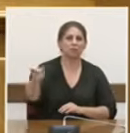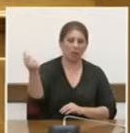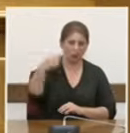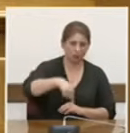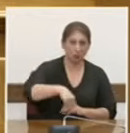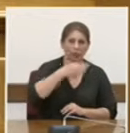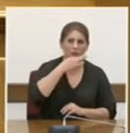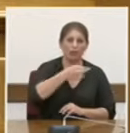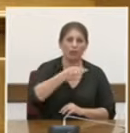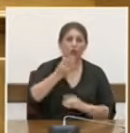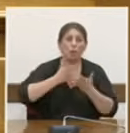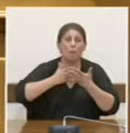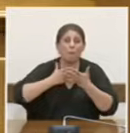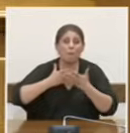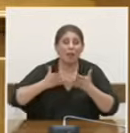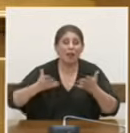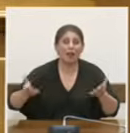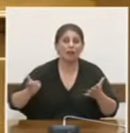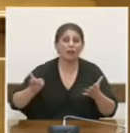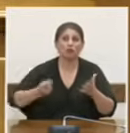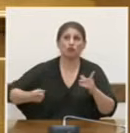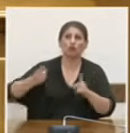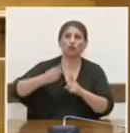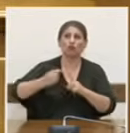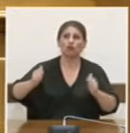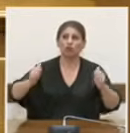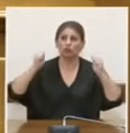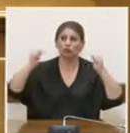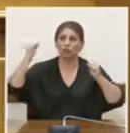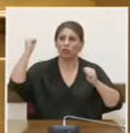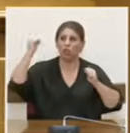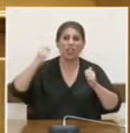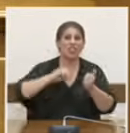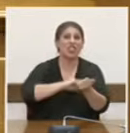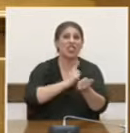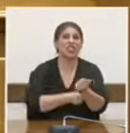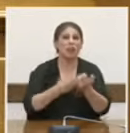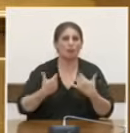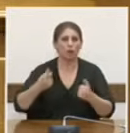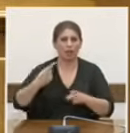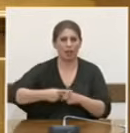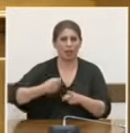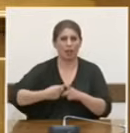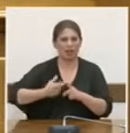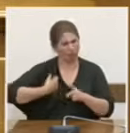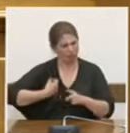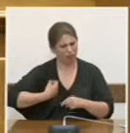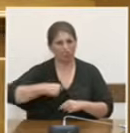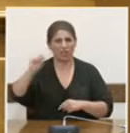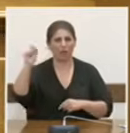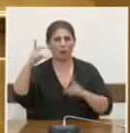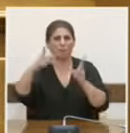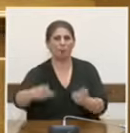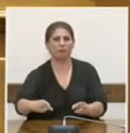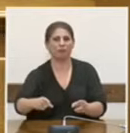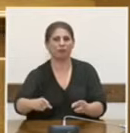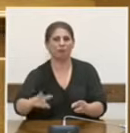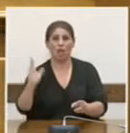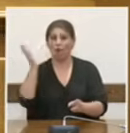το μεγαλύτερο πλεονέκτημα που είχαμε ως χώρα. Όπως επίσης, όταν δεν ψηφίσατε εναντίον των τεσσάρων πολυεθνικών,